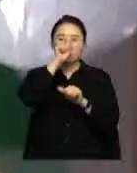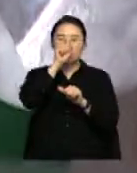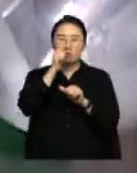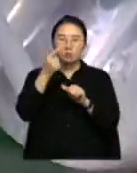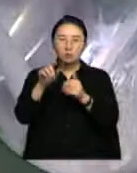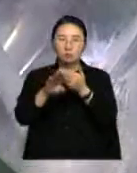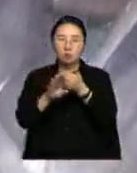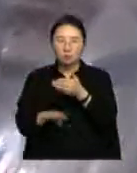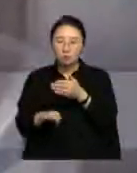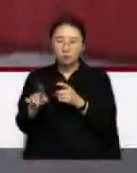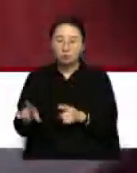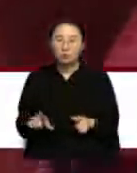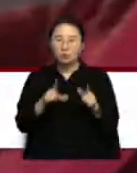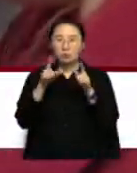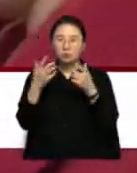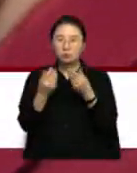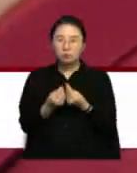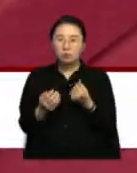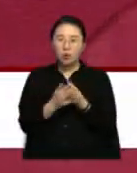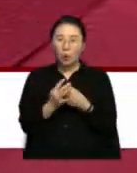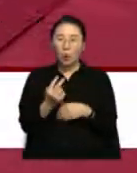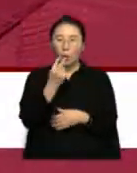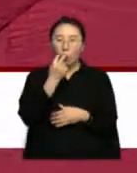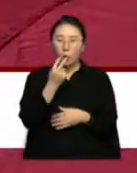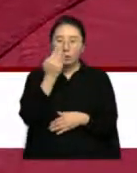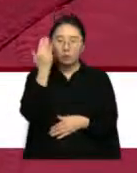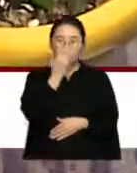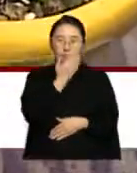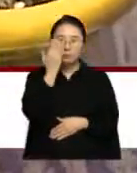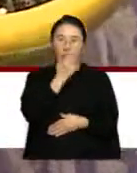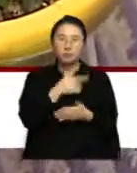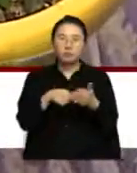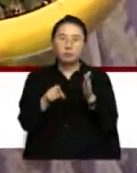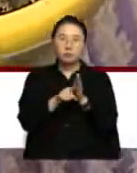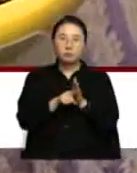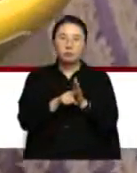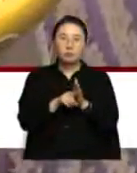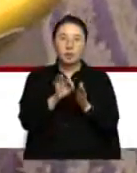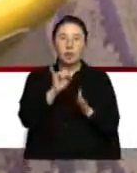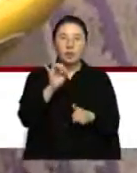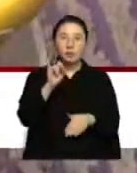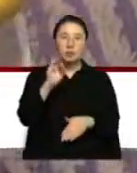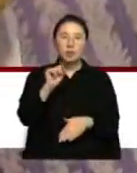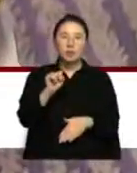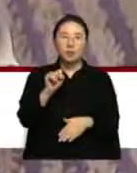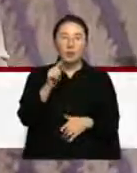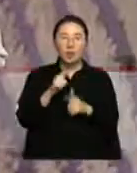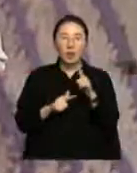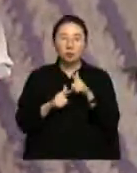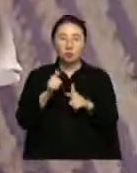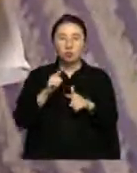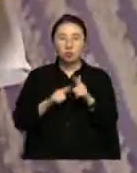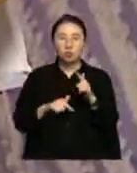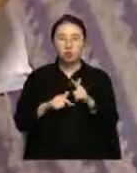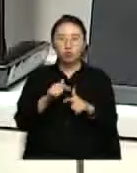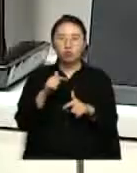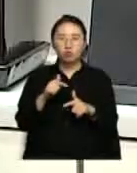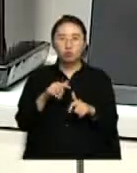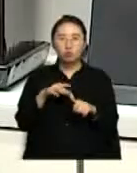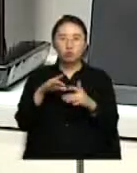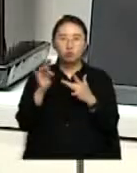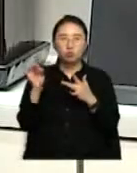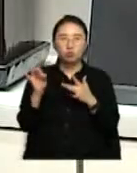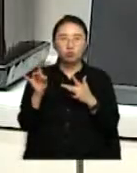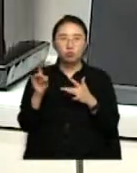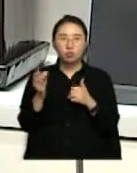않은 지하에 사는 경우가 많아 공기정화에 기능이 좋은 아이비와 고무나무가 반려식물로 선택됐습니다.